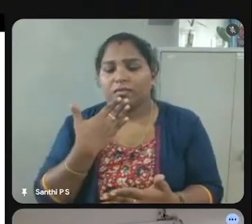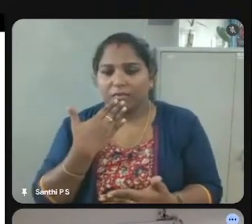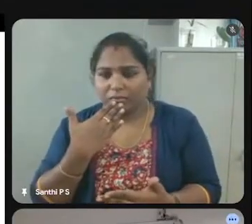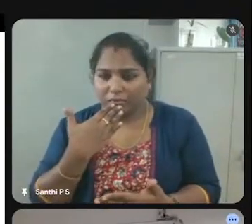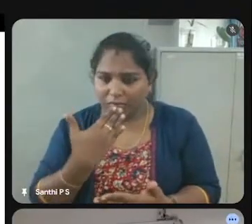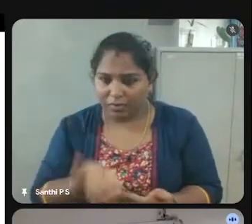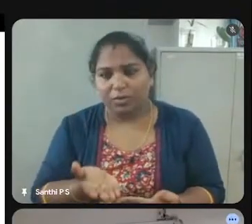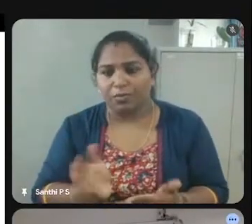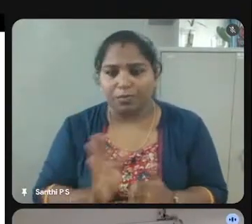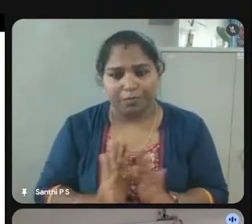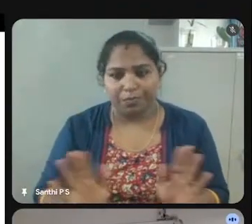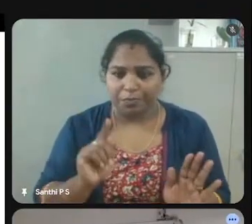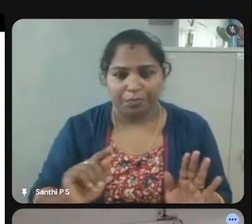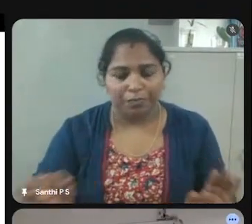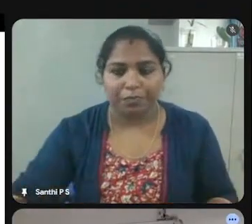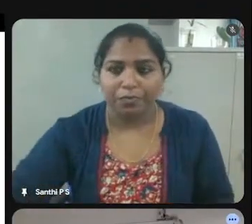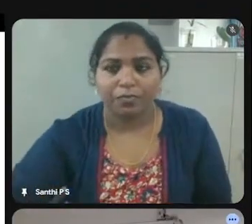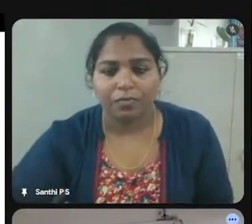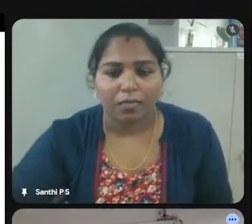പറയാനുള്ളത്. ഓക്കെ, താങ്ക് യു.